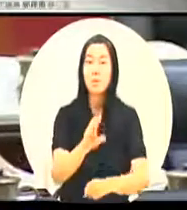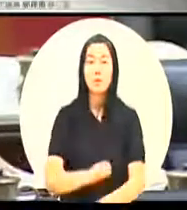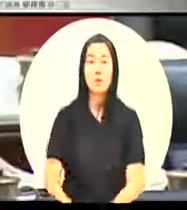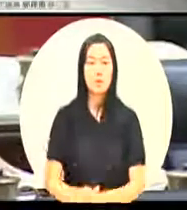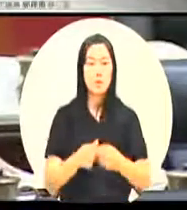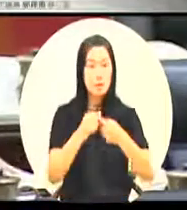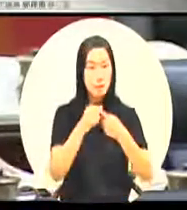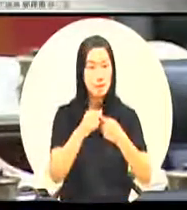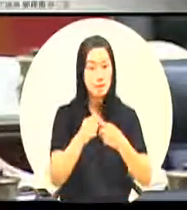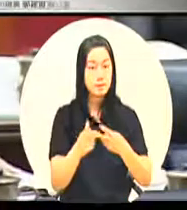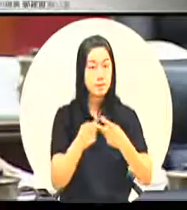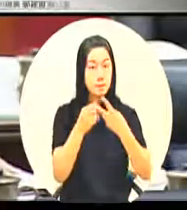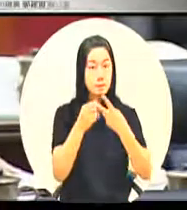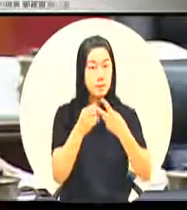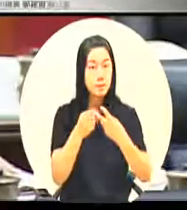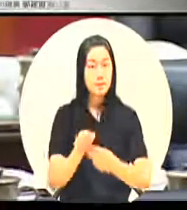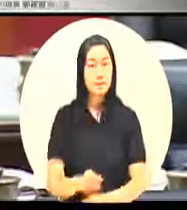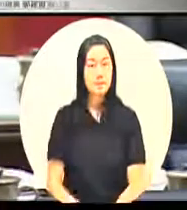题。第二个问题，